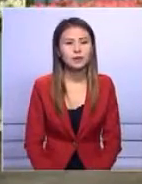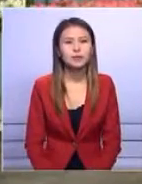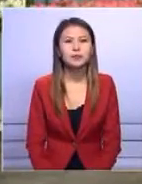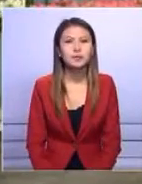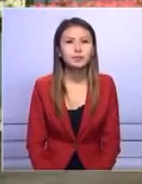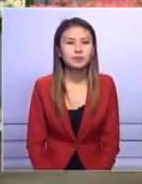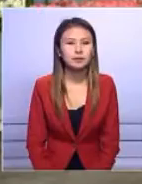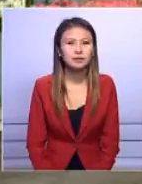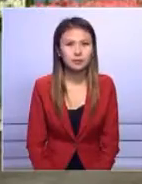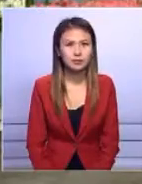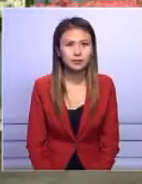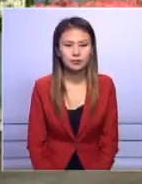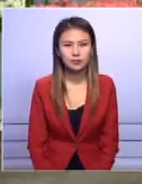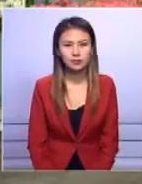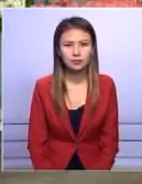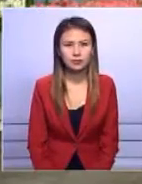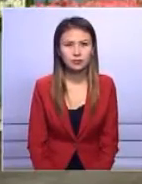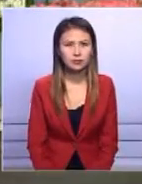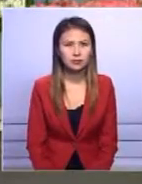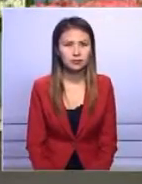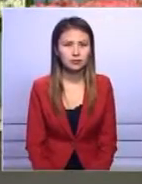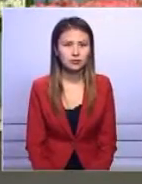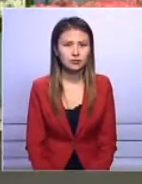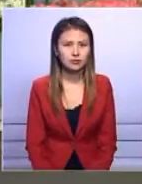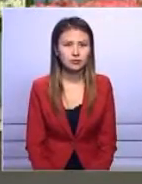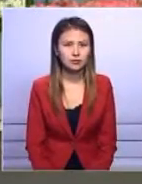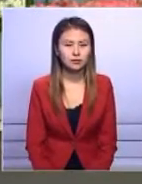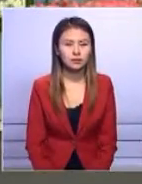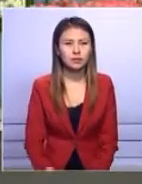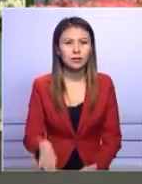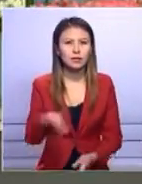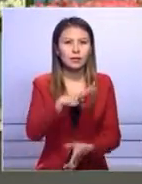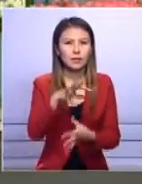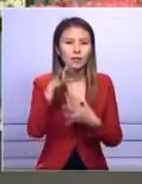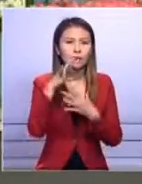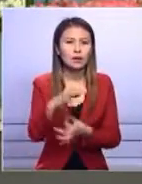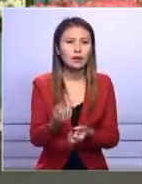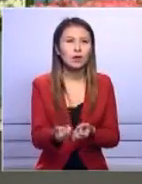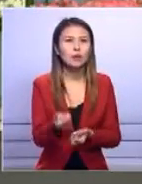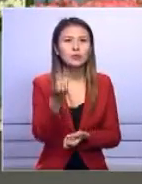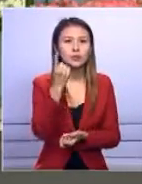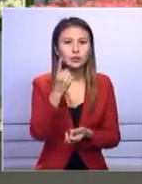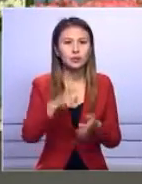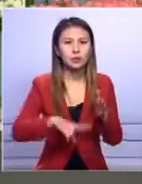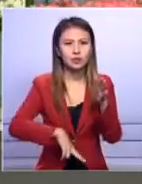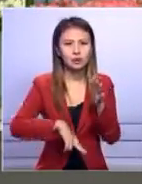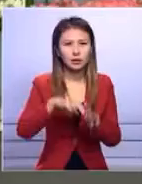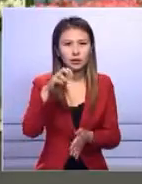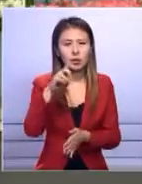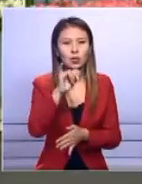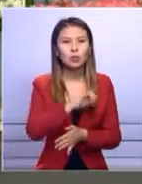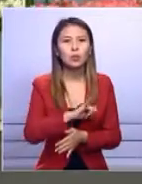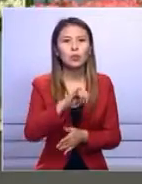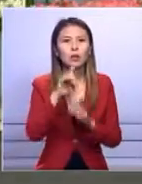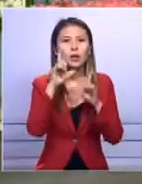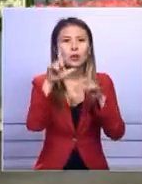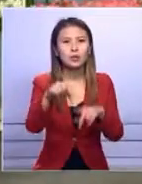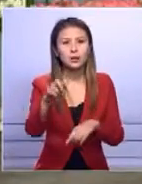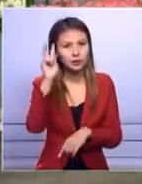Досы шаңырақ керек ақ болды. Өйткен себебі халық қайдан отырып, қай жерден отырып қайда барарын